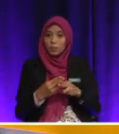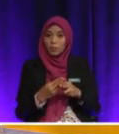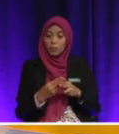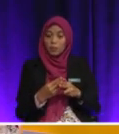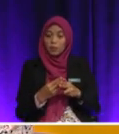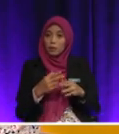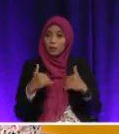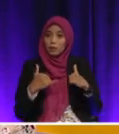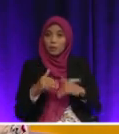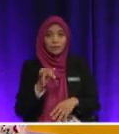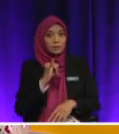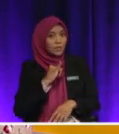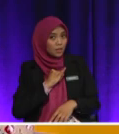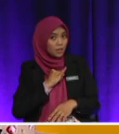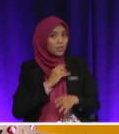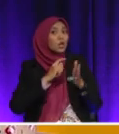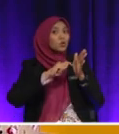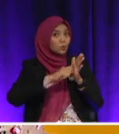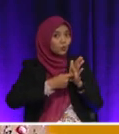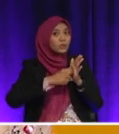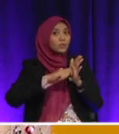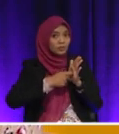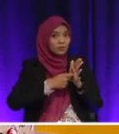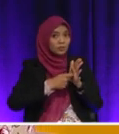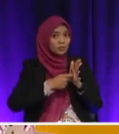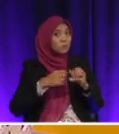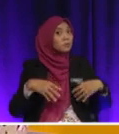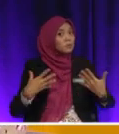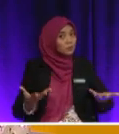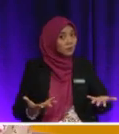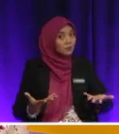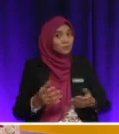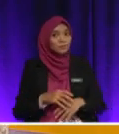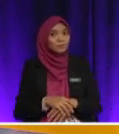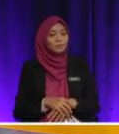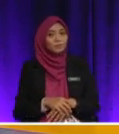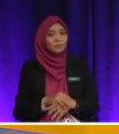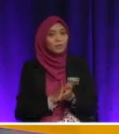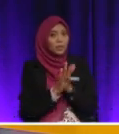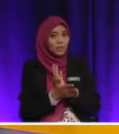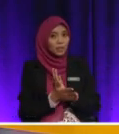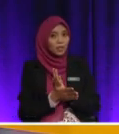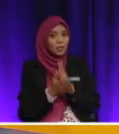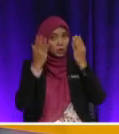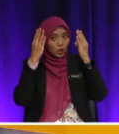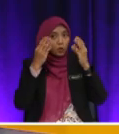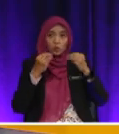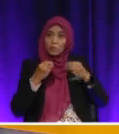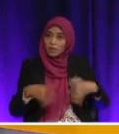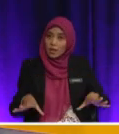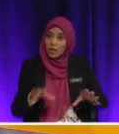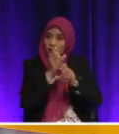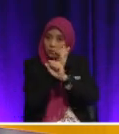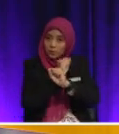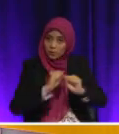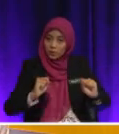kunci ya saya kunci Oke macam mana permainan nih oke nah jadi Sudah sediakan soal ya